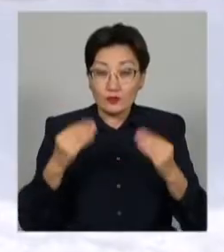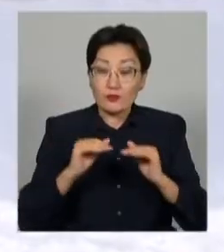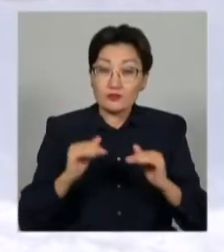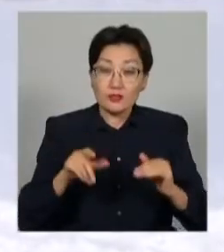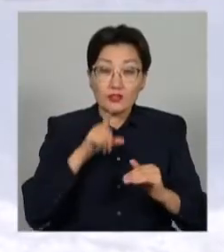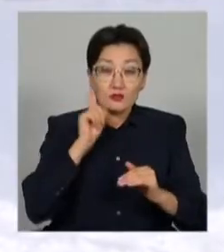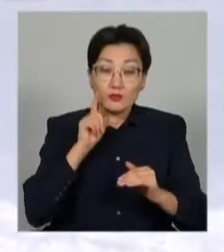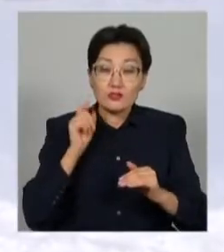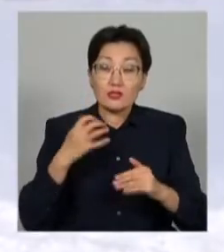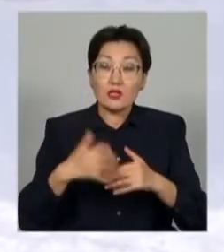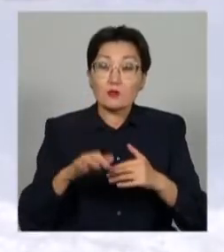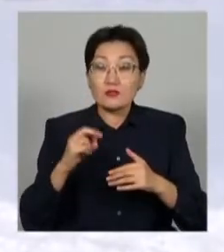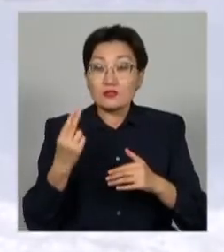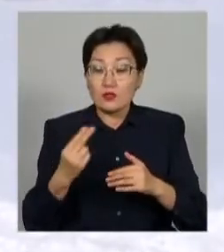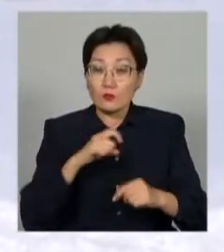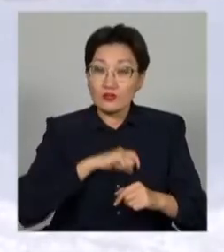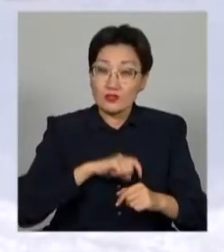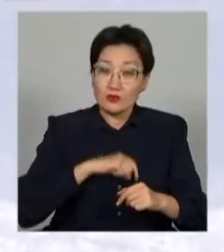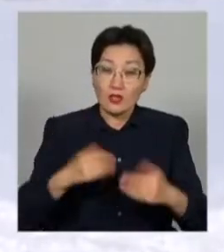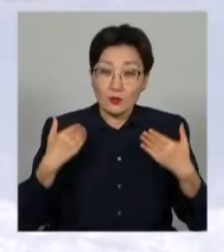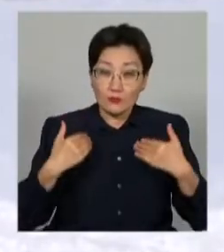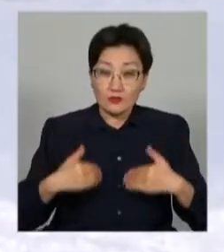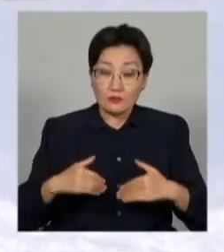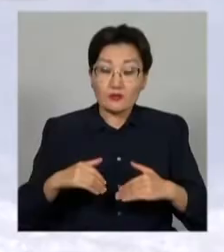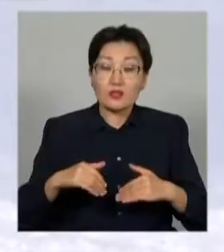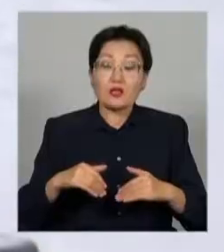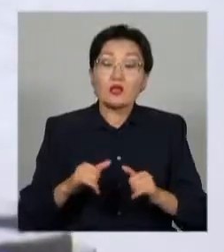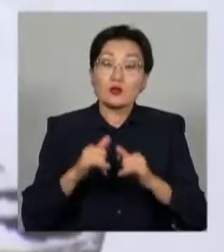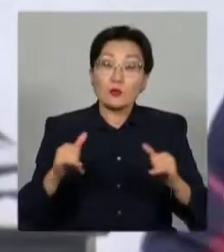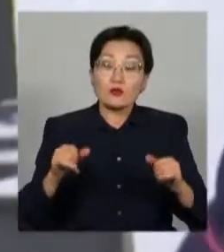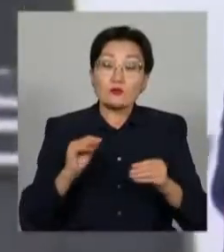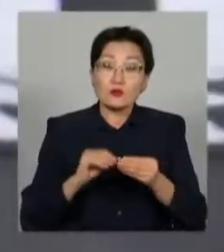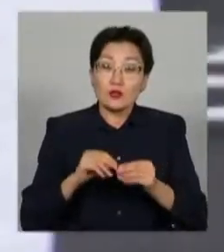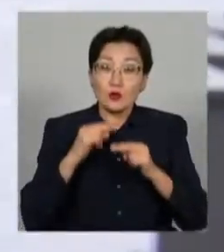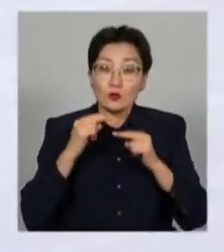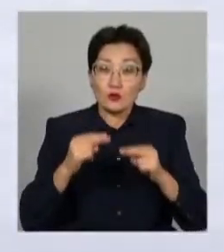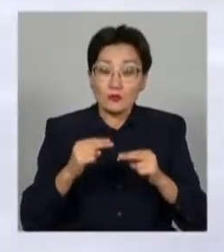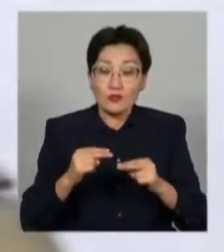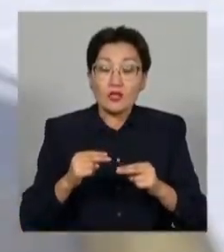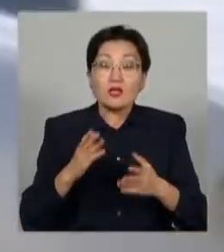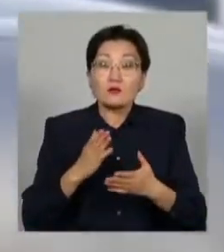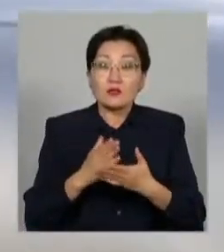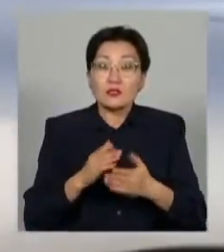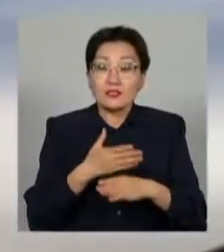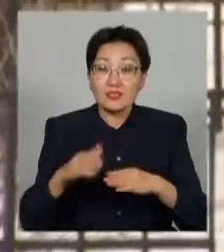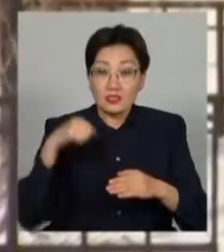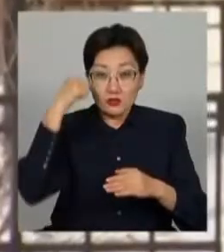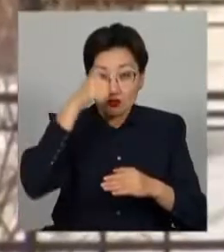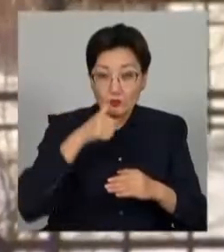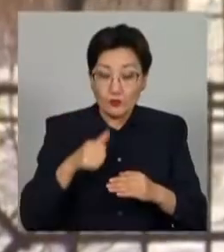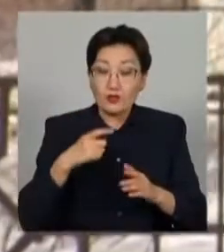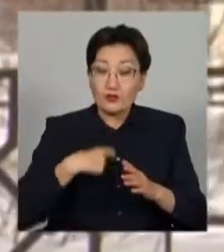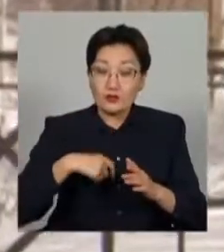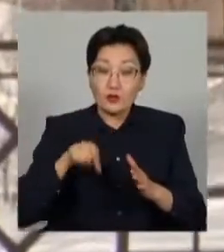мен жасөспірімдердің әлеуметтік, рухани, физиологиялық болмыстық дамуына тұрақты көңіл бөлініп келсе де, кейінгі жылдары өз-өзіне қол